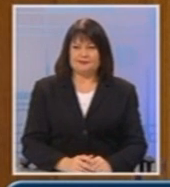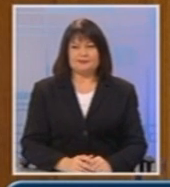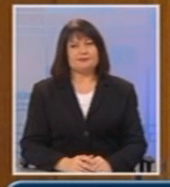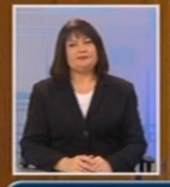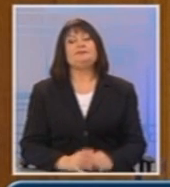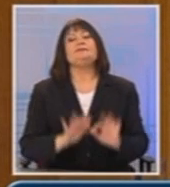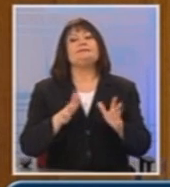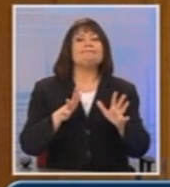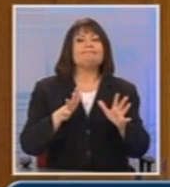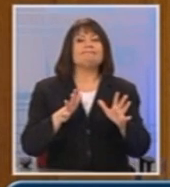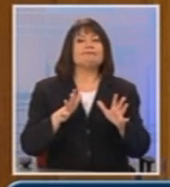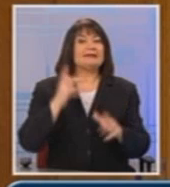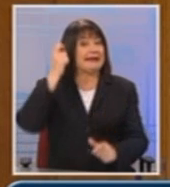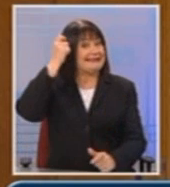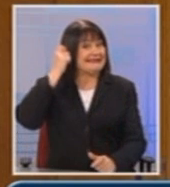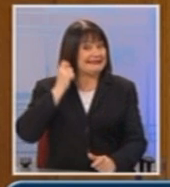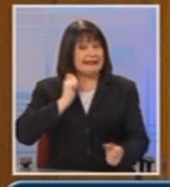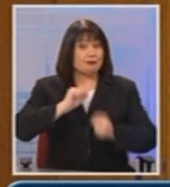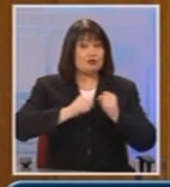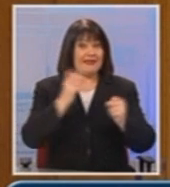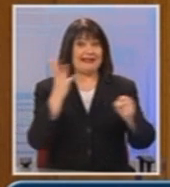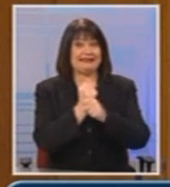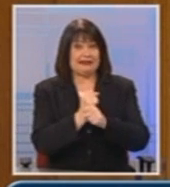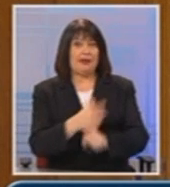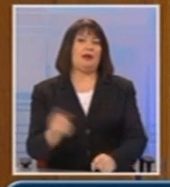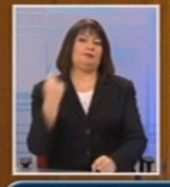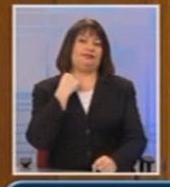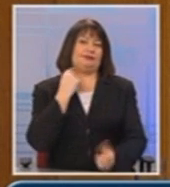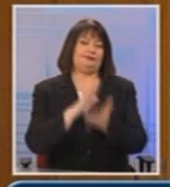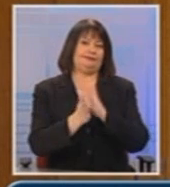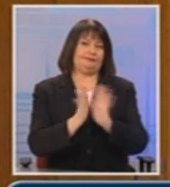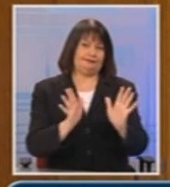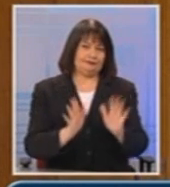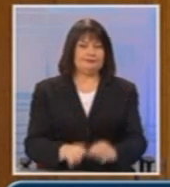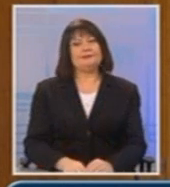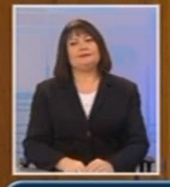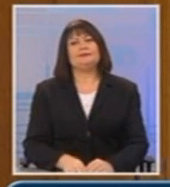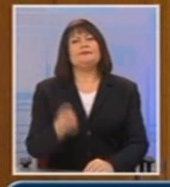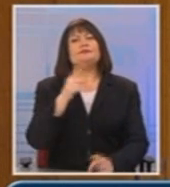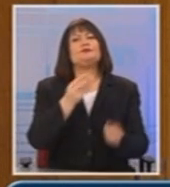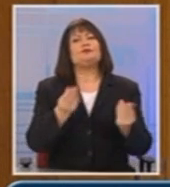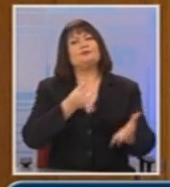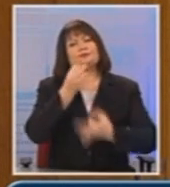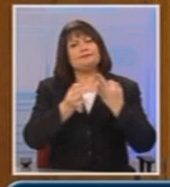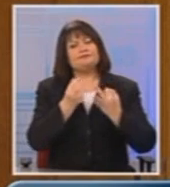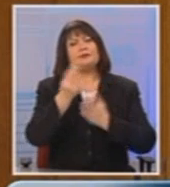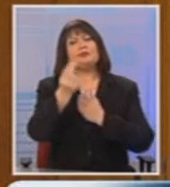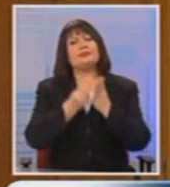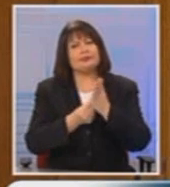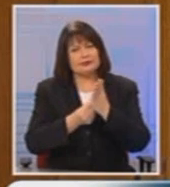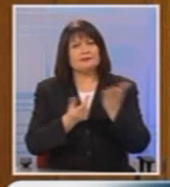και μάλλον πήγαμε για μαλλί και γυρίσαμε κουρεμένοι. Μπορεί και αλλιώς να διατυπωθεί αυτό. Πολλές φορές